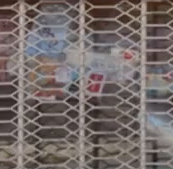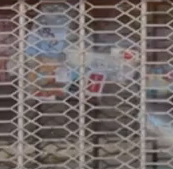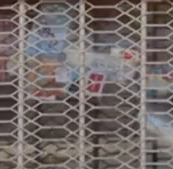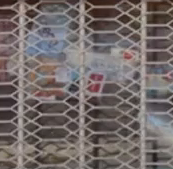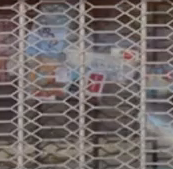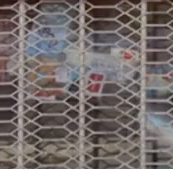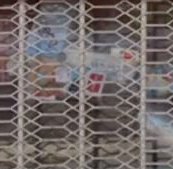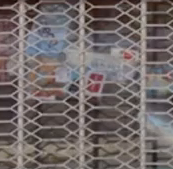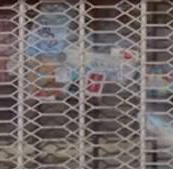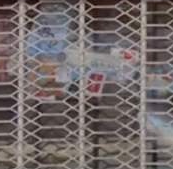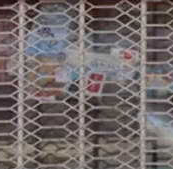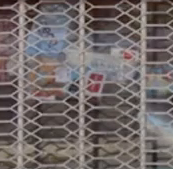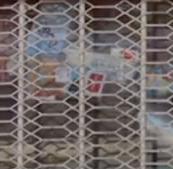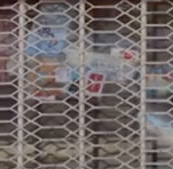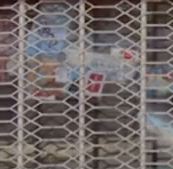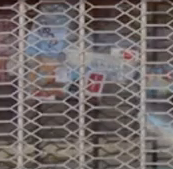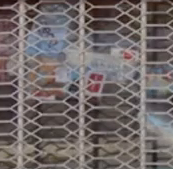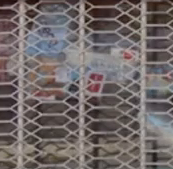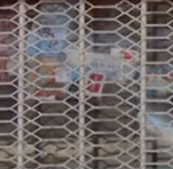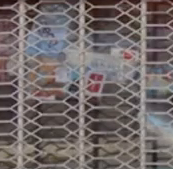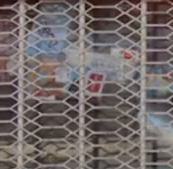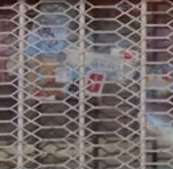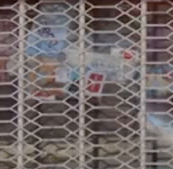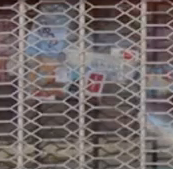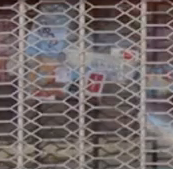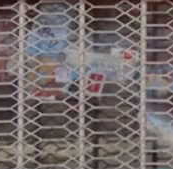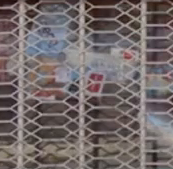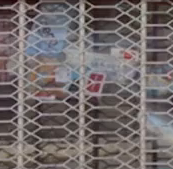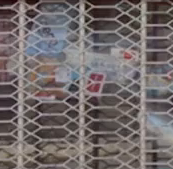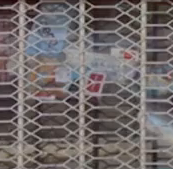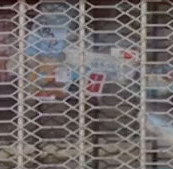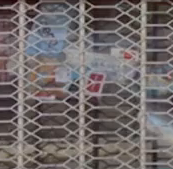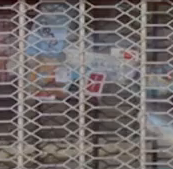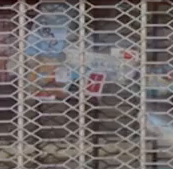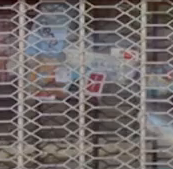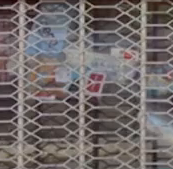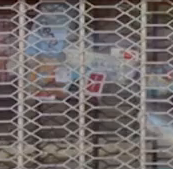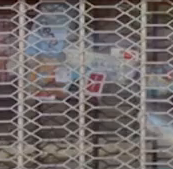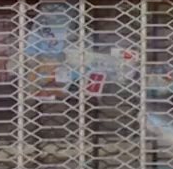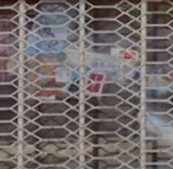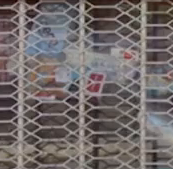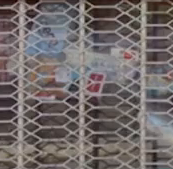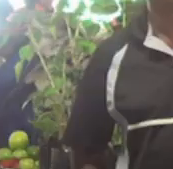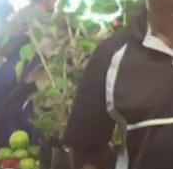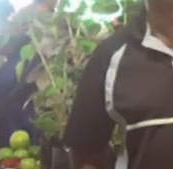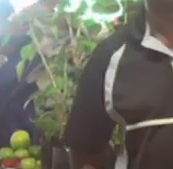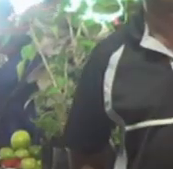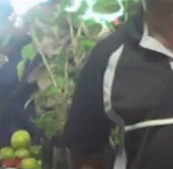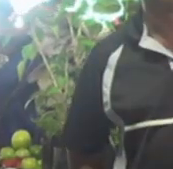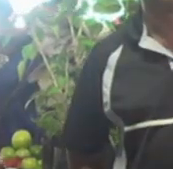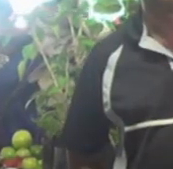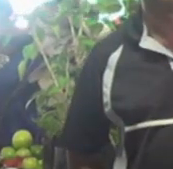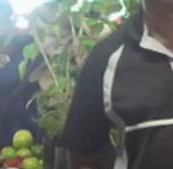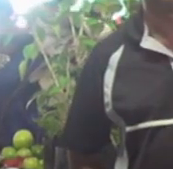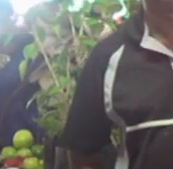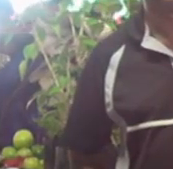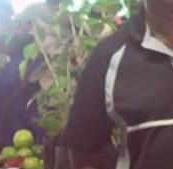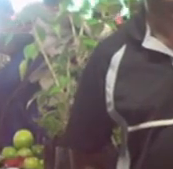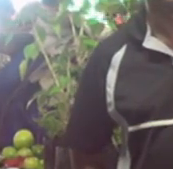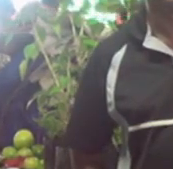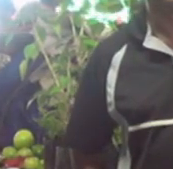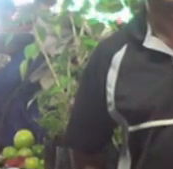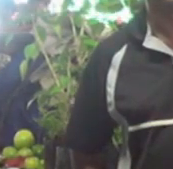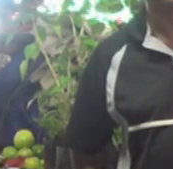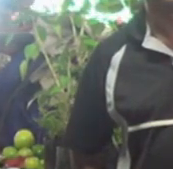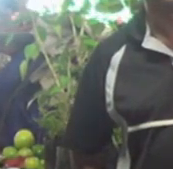मेरा नाम शिबू है, मैं टावर टाउन में रहता हूँ and I love listening to Mirchi FM. Mirchi FM, it's hot. My name is Kartik Abdestan